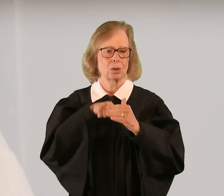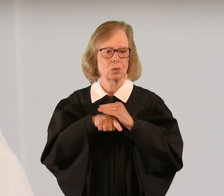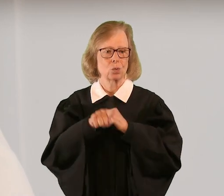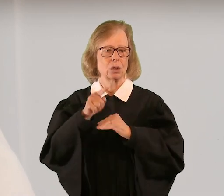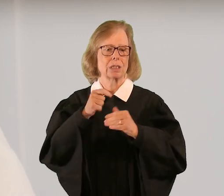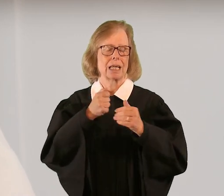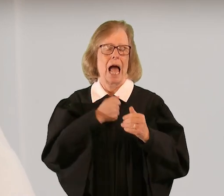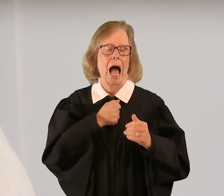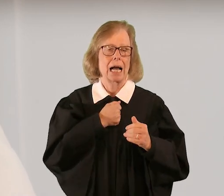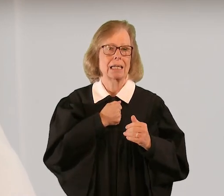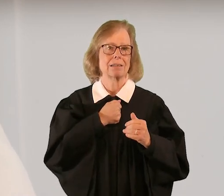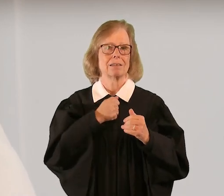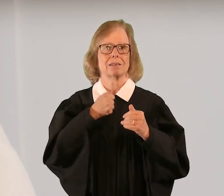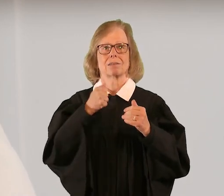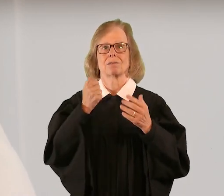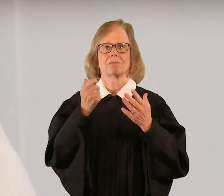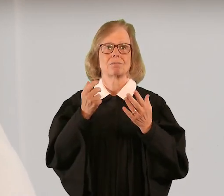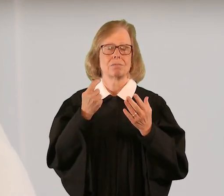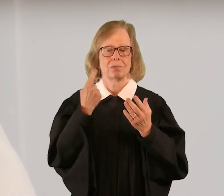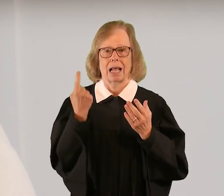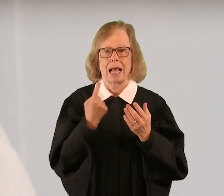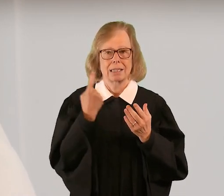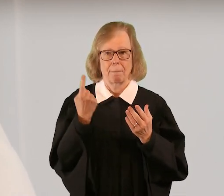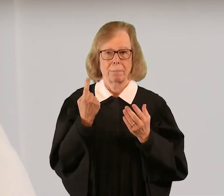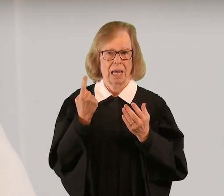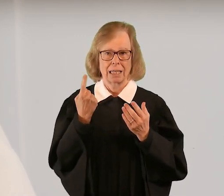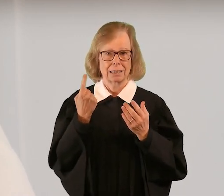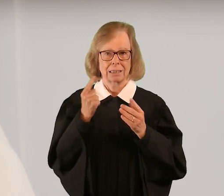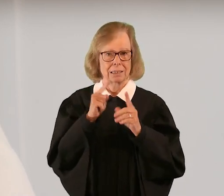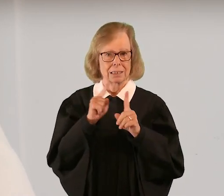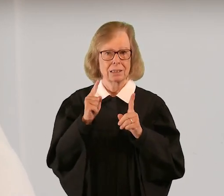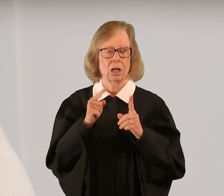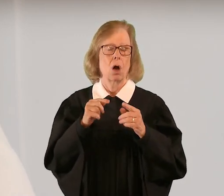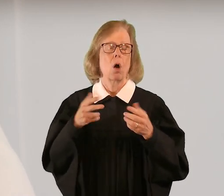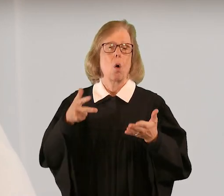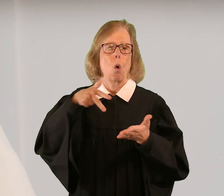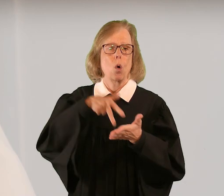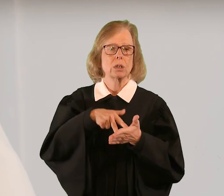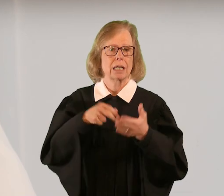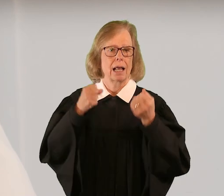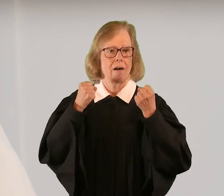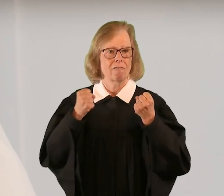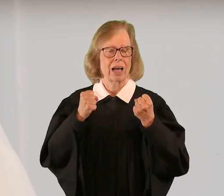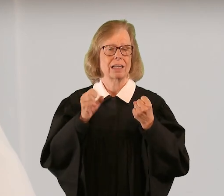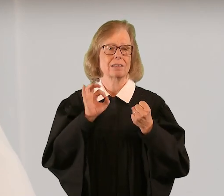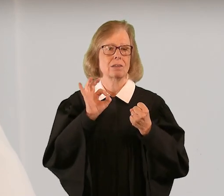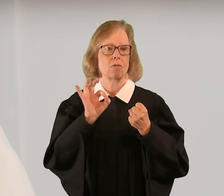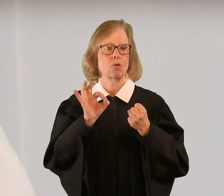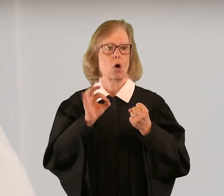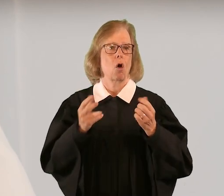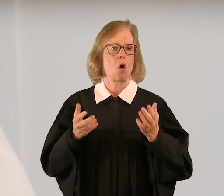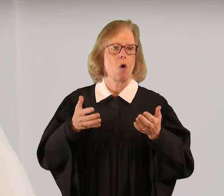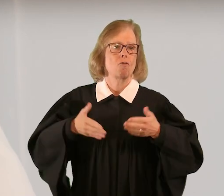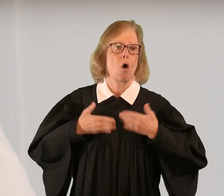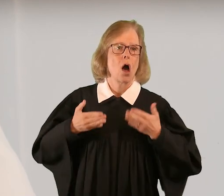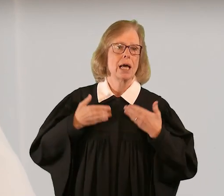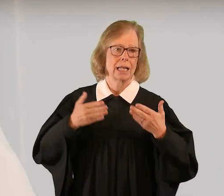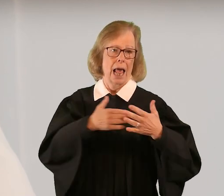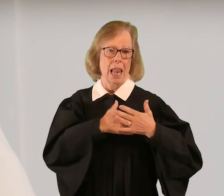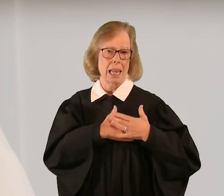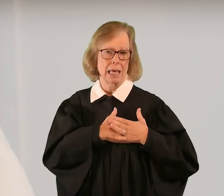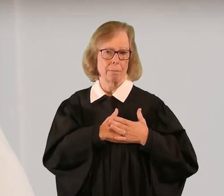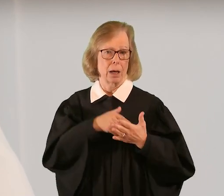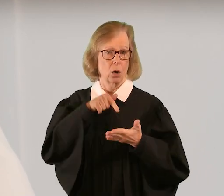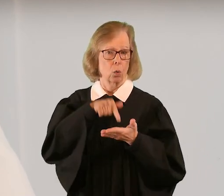Darum ist Ostern das Fest größter Freude und Liebe, weil uns Glaube geschenkt wird, dass nicht einmal